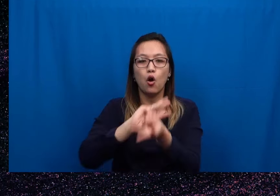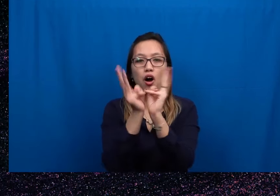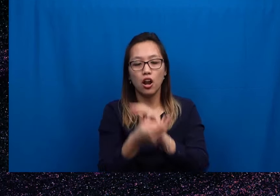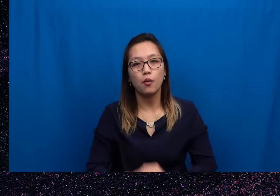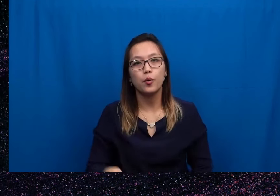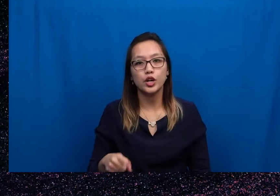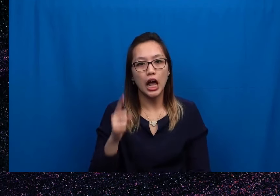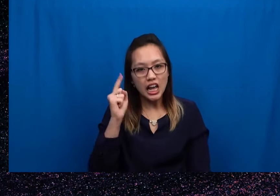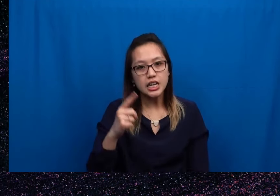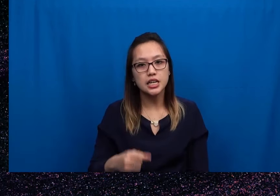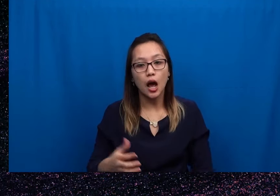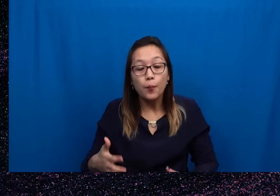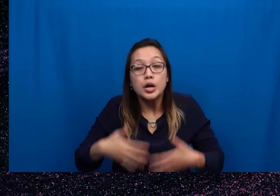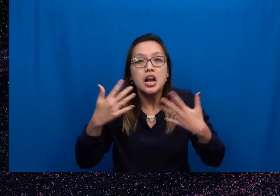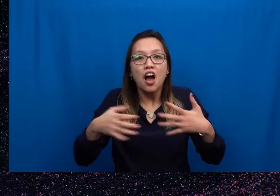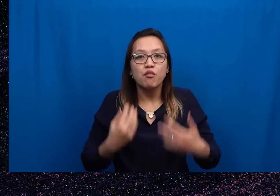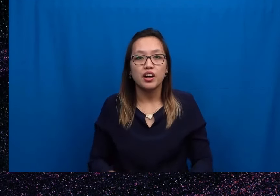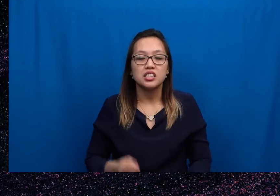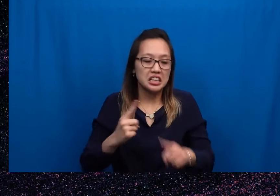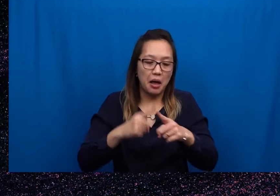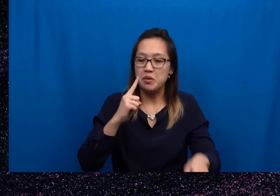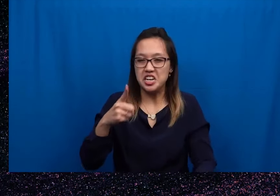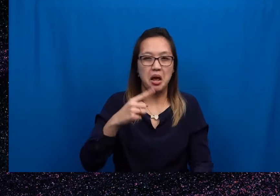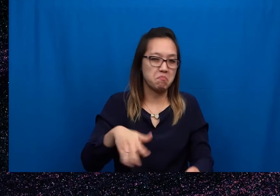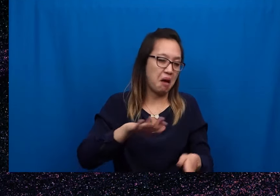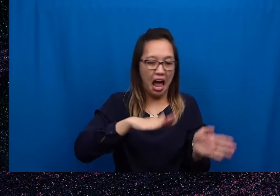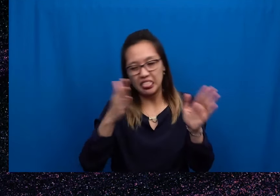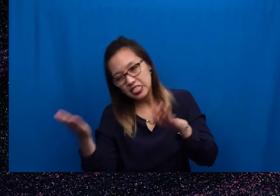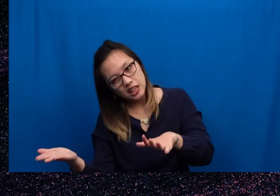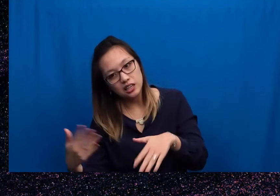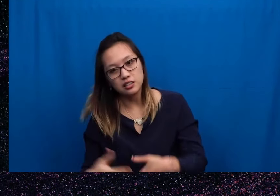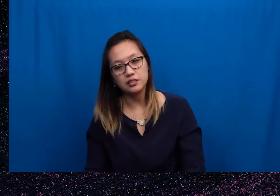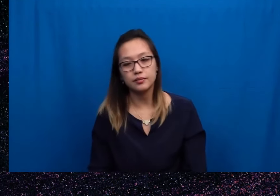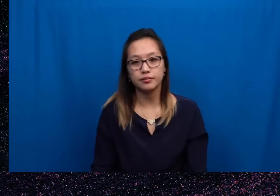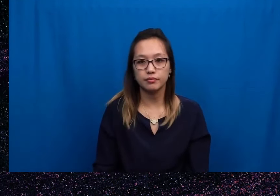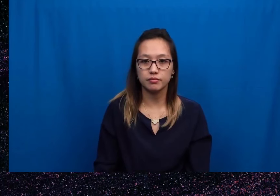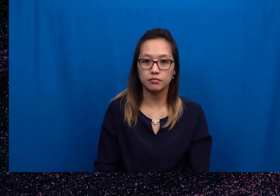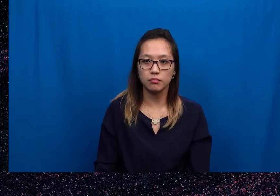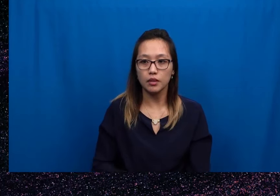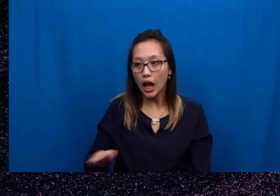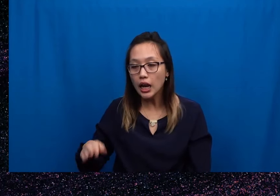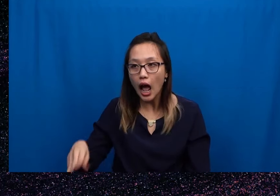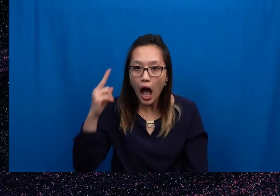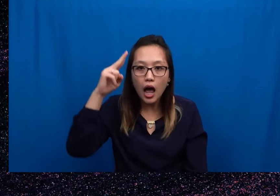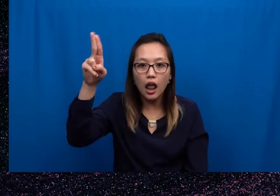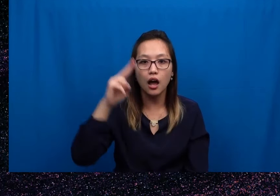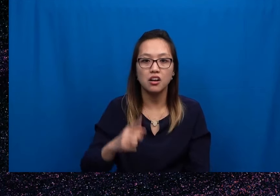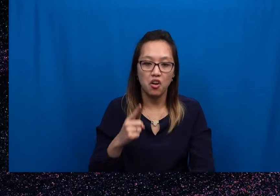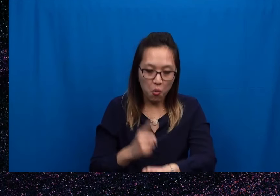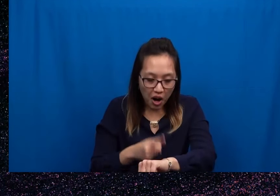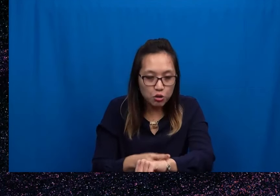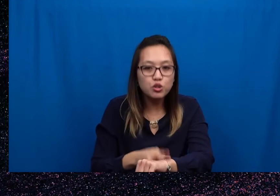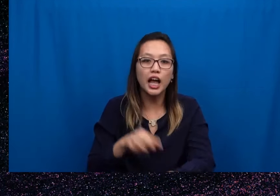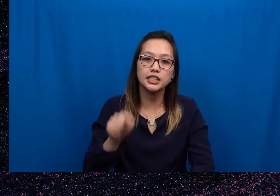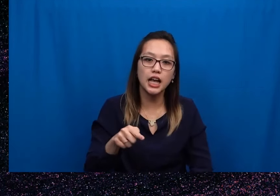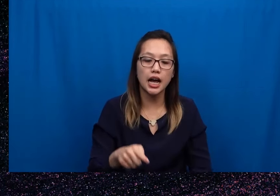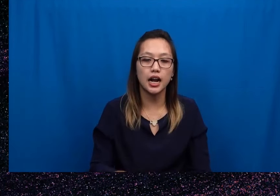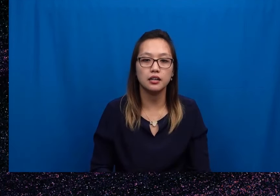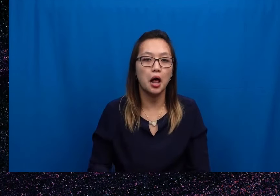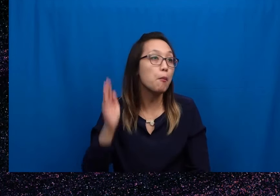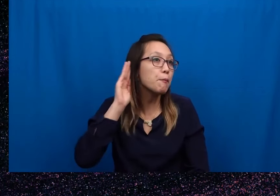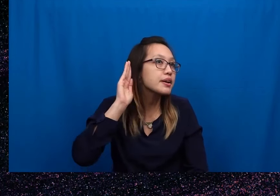mati. Dan semua orang mati yang mendengar anak Allah, sudah tiba saatnya mereka akan mendengarnya dan mereka